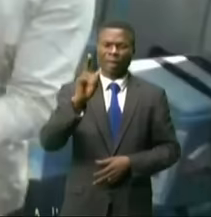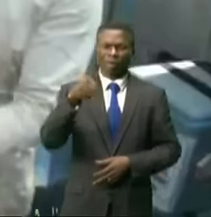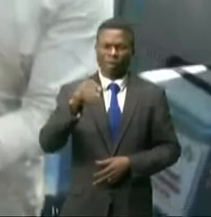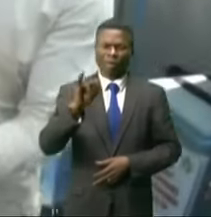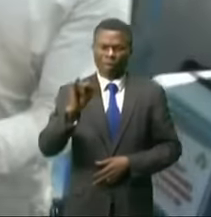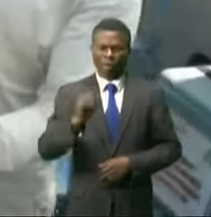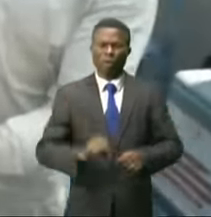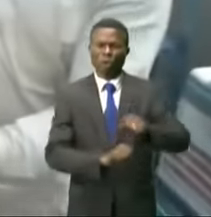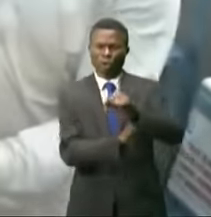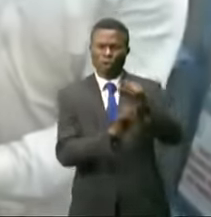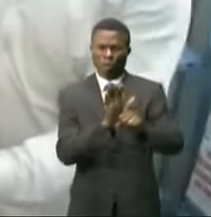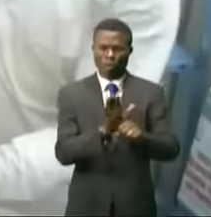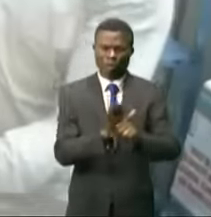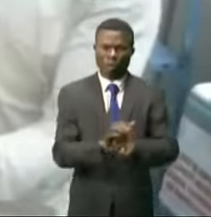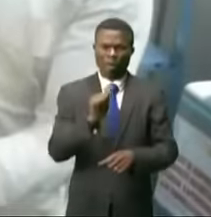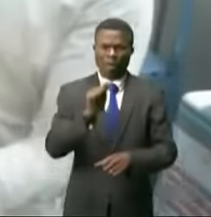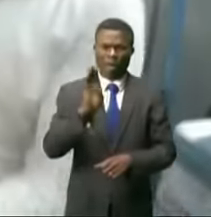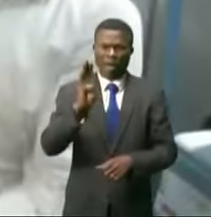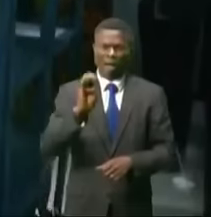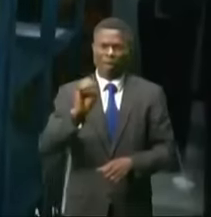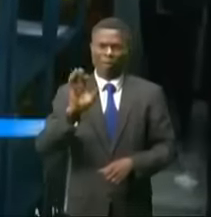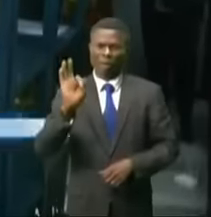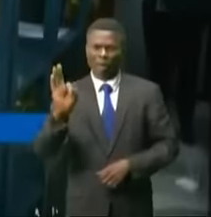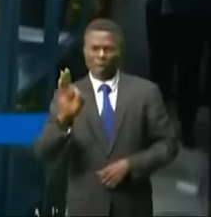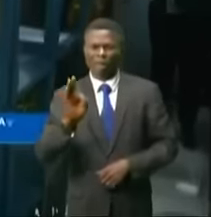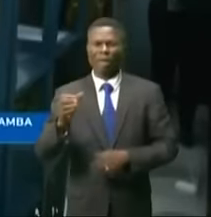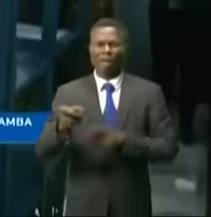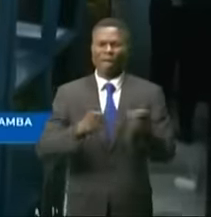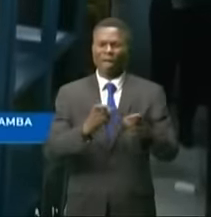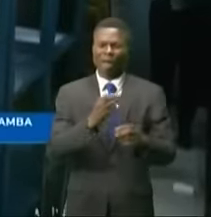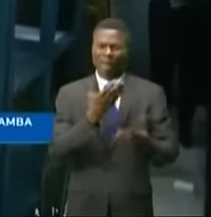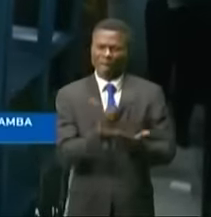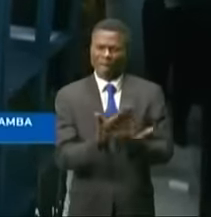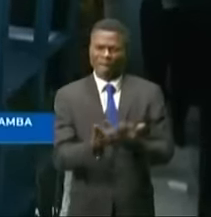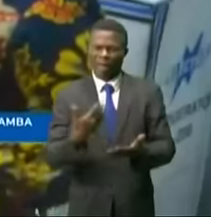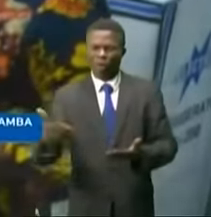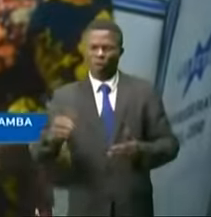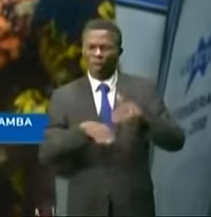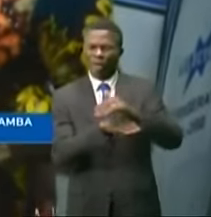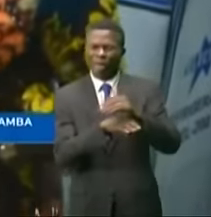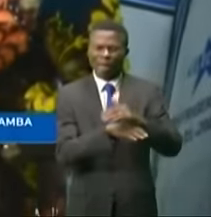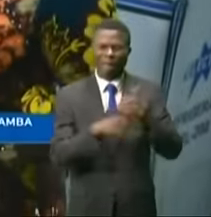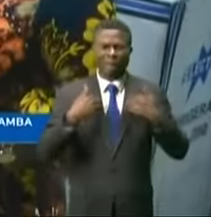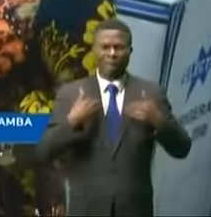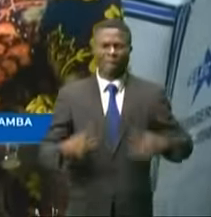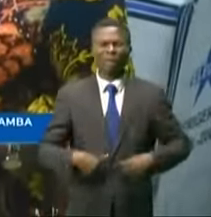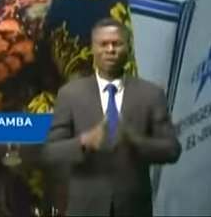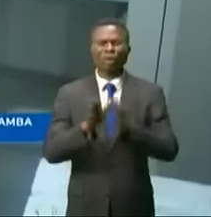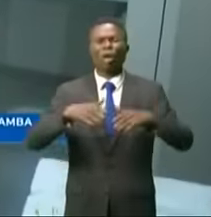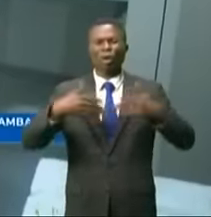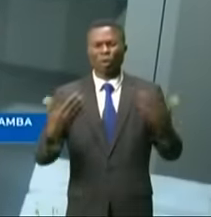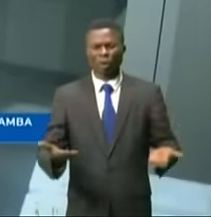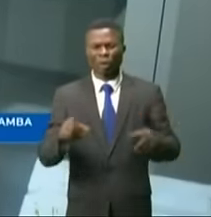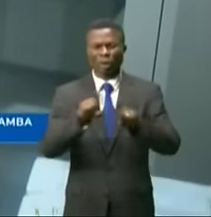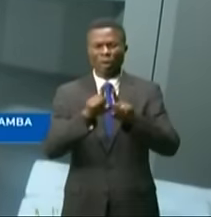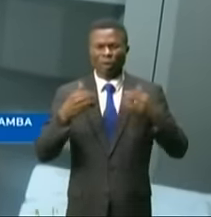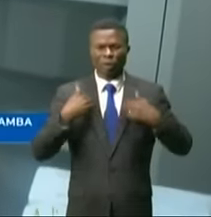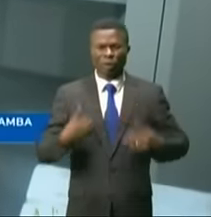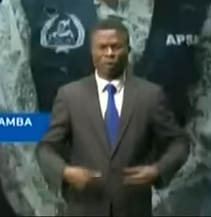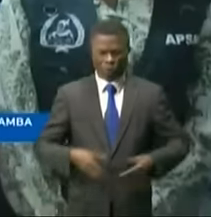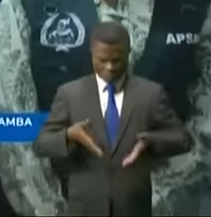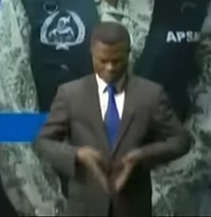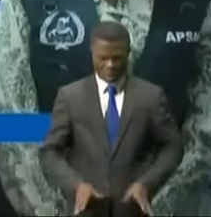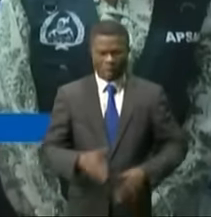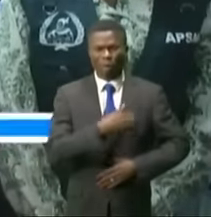technique et financier à l'ABF afin d'améliorer la gestion de la chaîne d'approvisionnement de produits de santé en général et de la santé de la